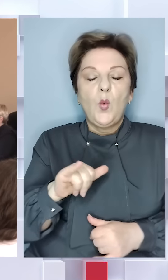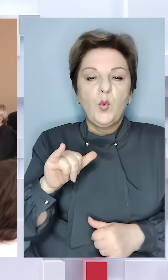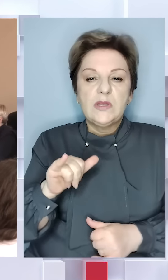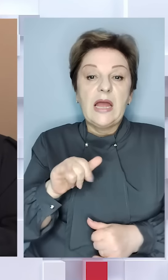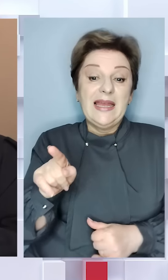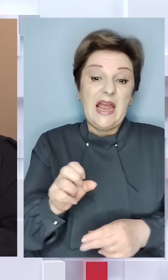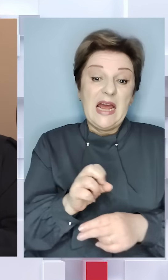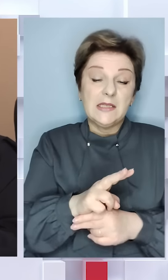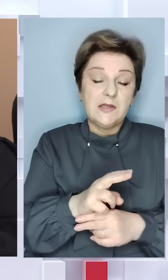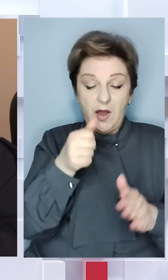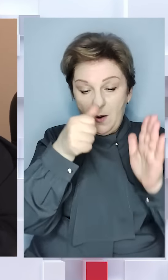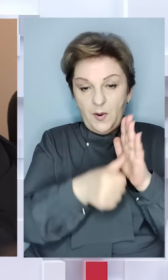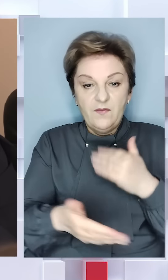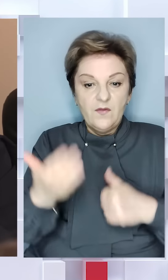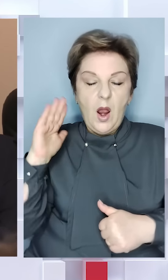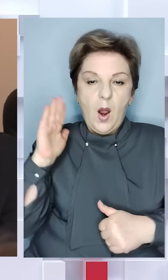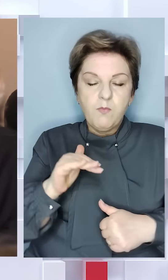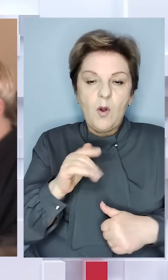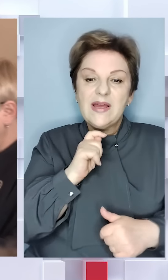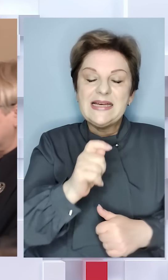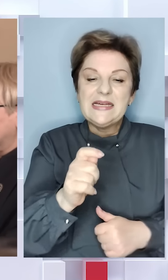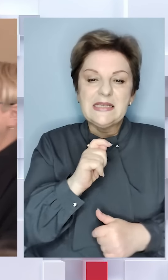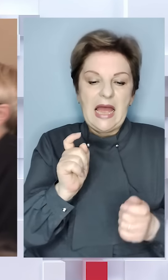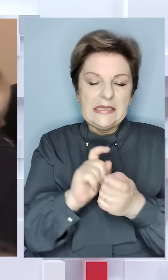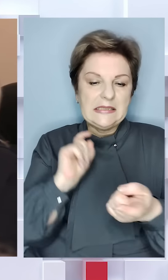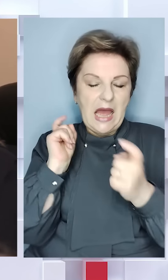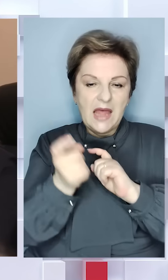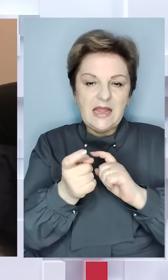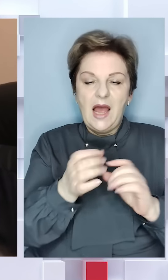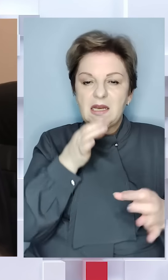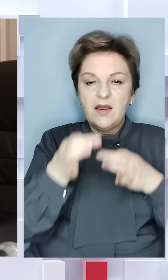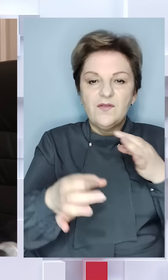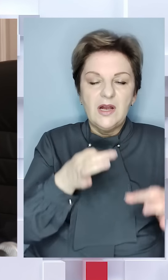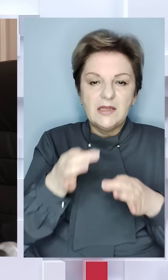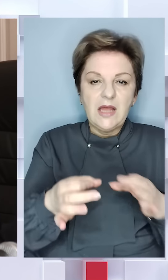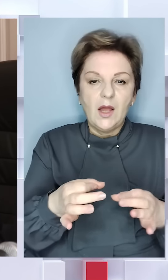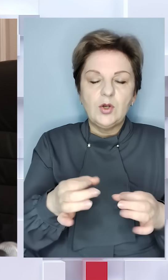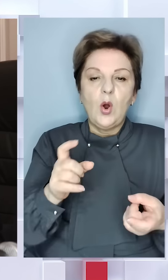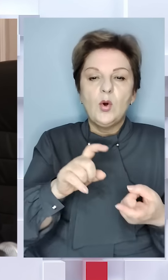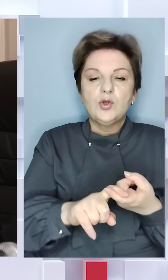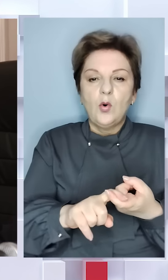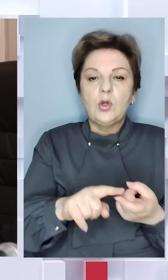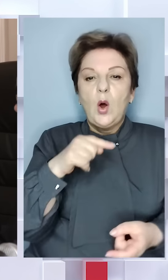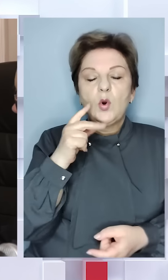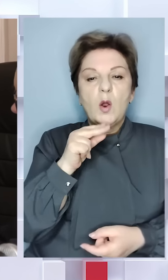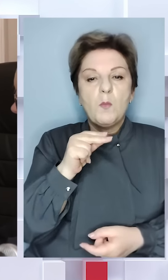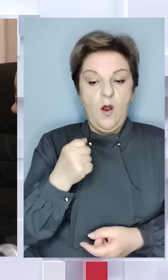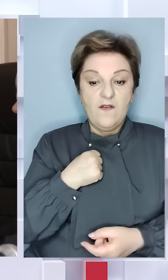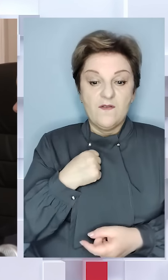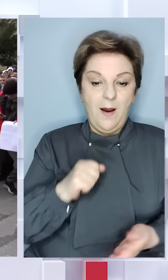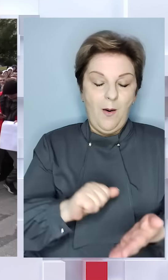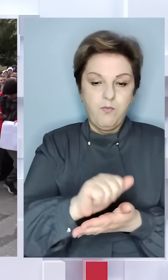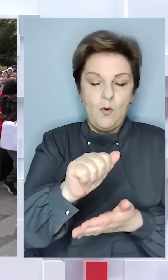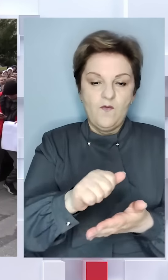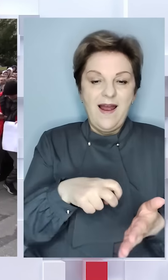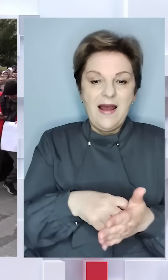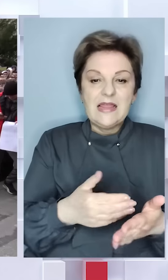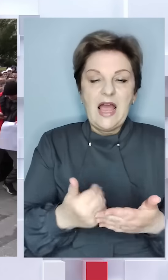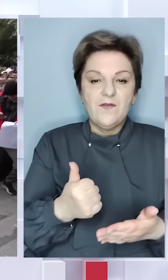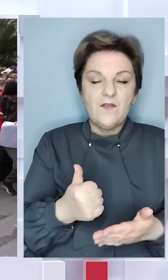мовознавицю звільнили півроку тому після інтерв'ю зі скандальними висловлюваннями щодо російськомовних військових і публікації листа